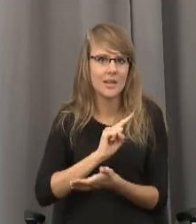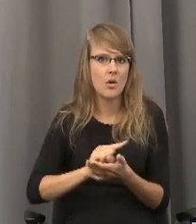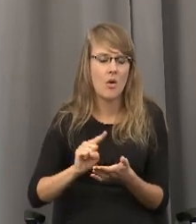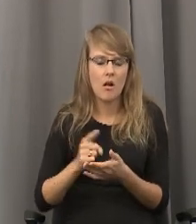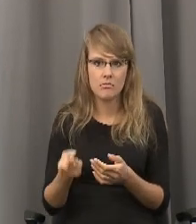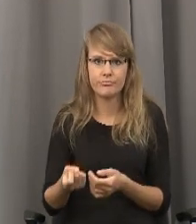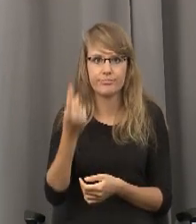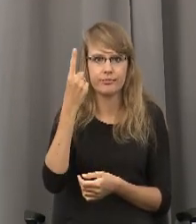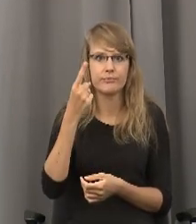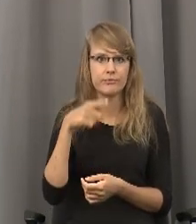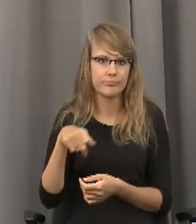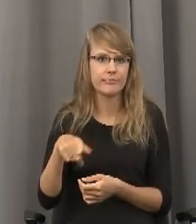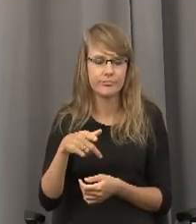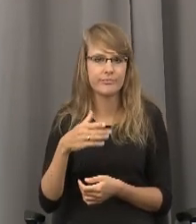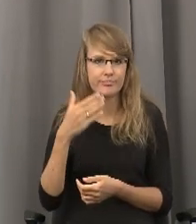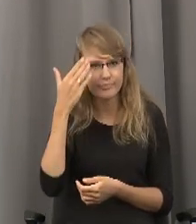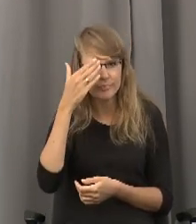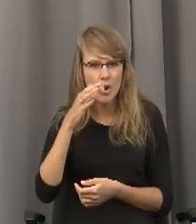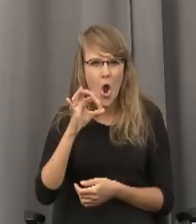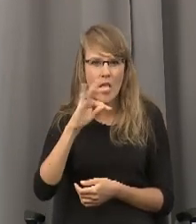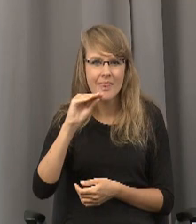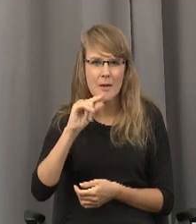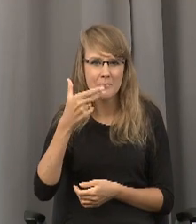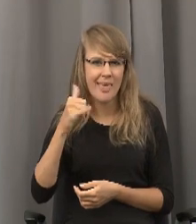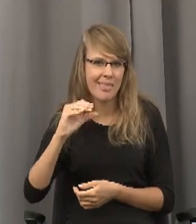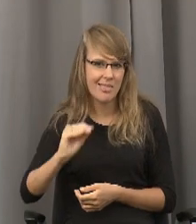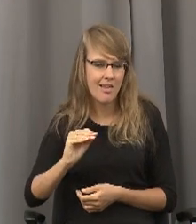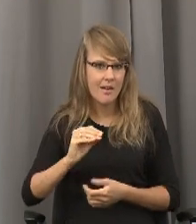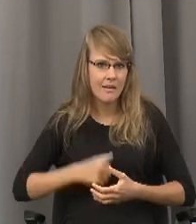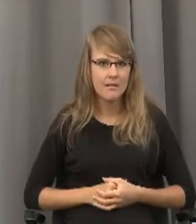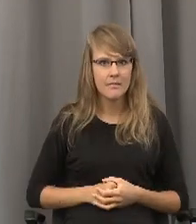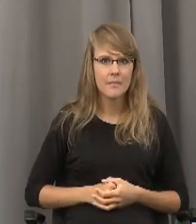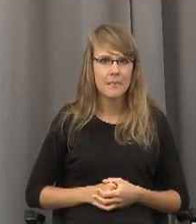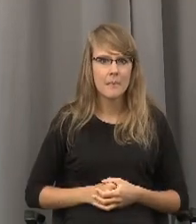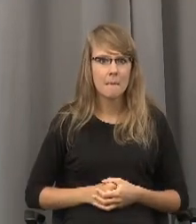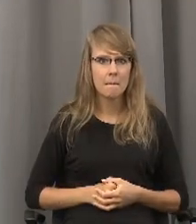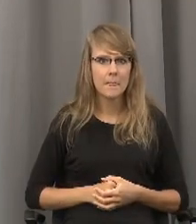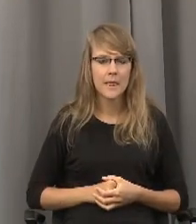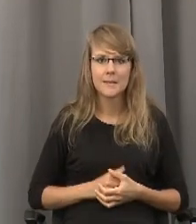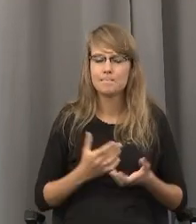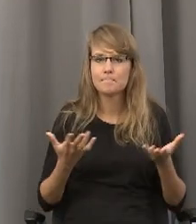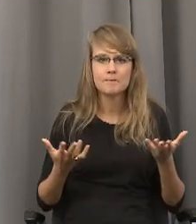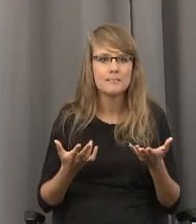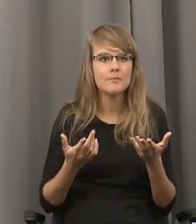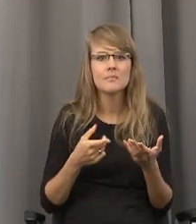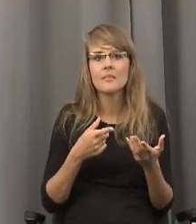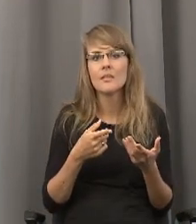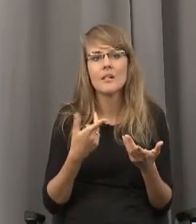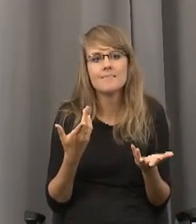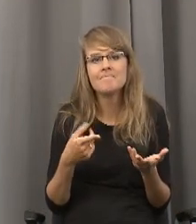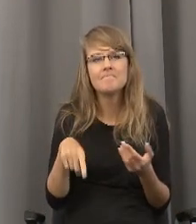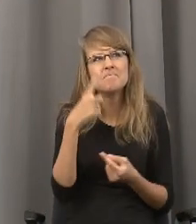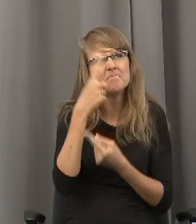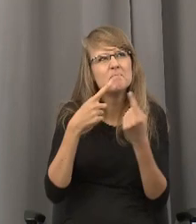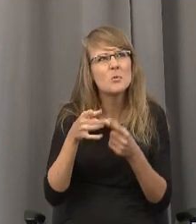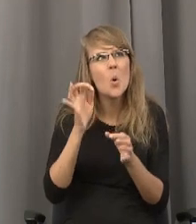za wystąpienie zespołu otępiennego. Otóż należy pamiętać, że jakkolwiek byśmy nie myśleli o